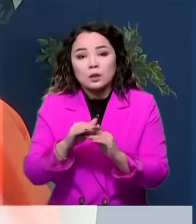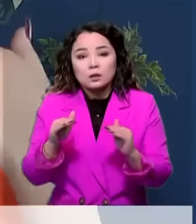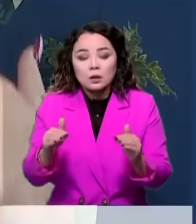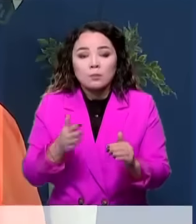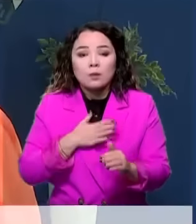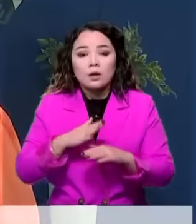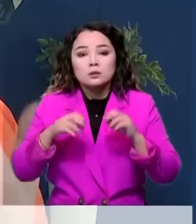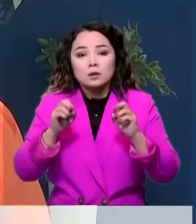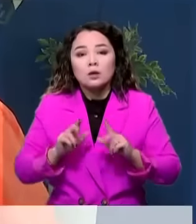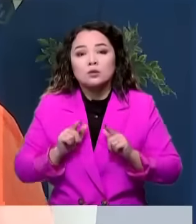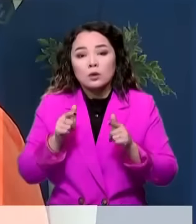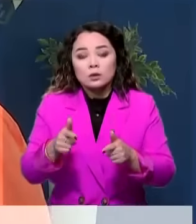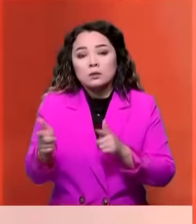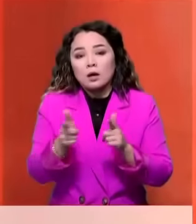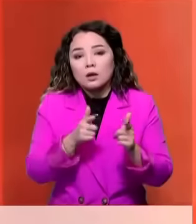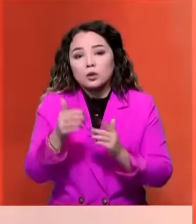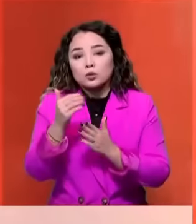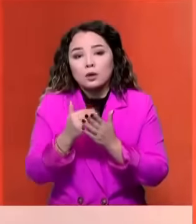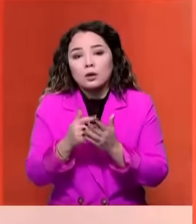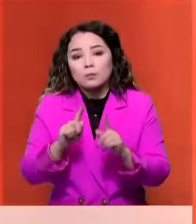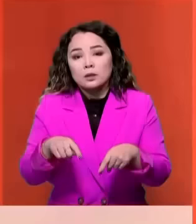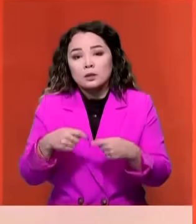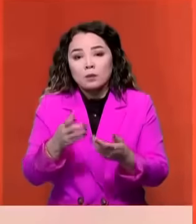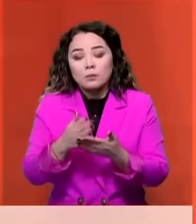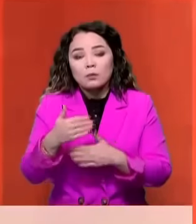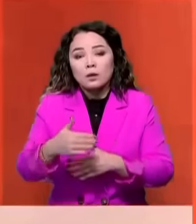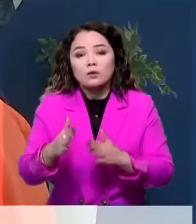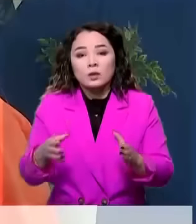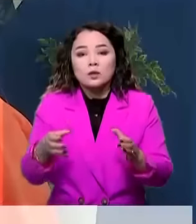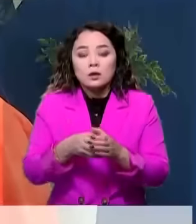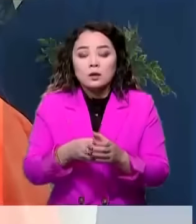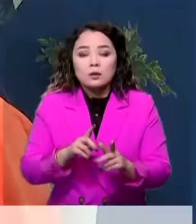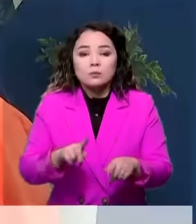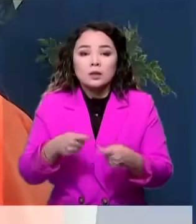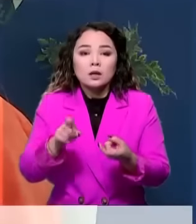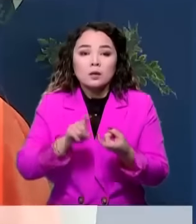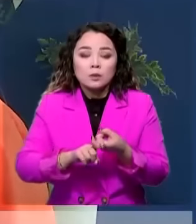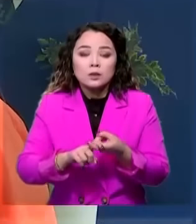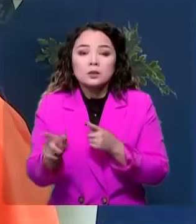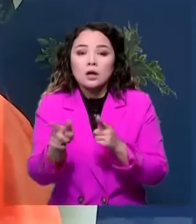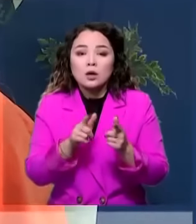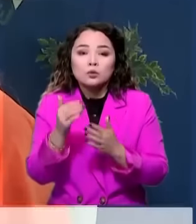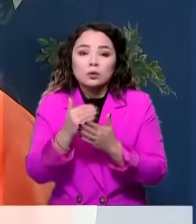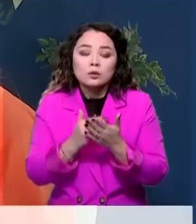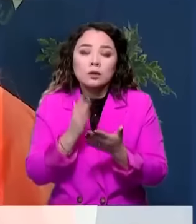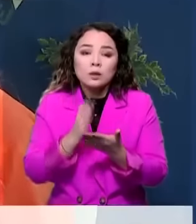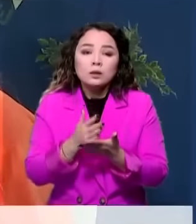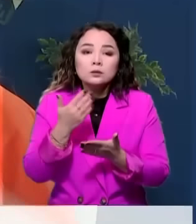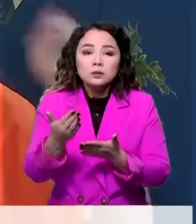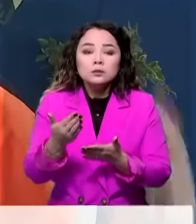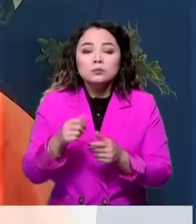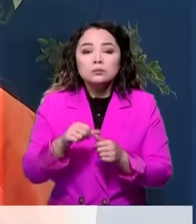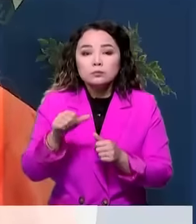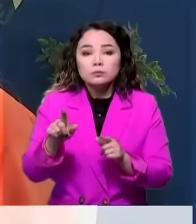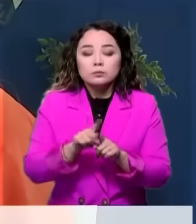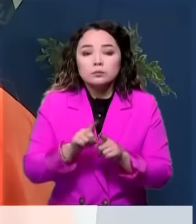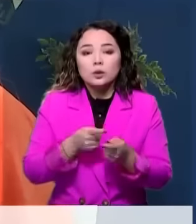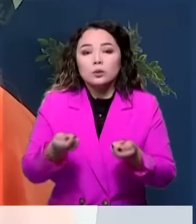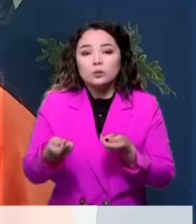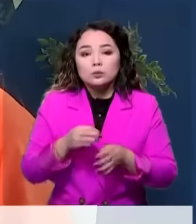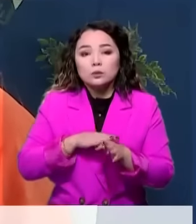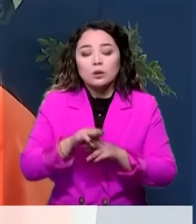үшін дайындық жүйесін барлығын берді. Яғни ол платформада таңдаған пәндеріне байланысты дайындық жүйесі болды 5 пәннен. Одан бөлек кураторлар